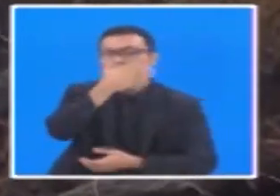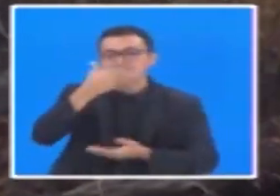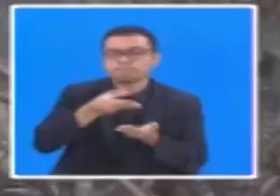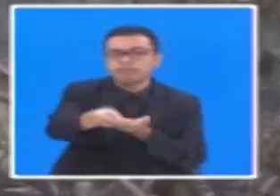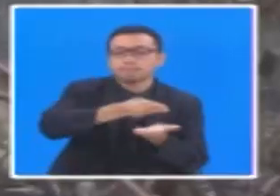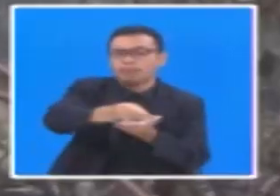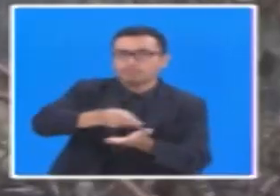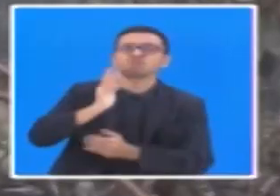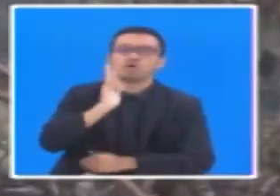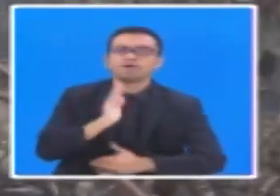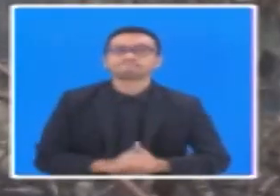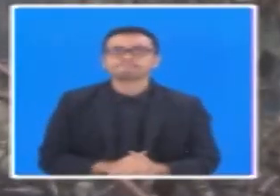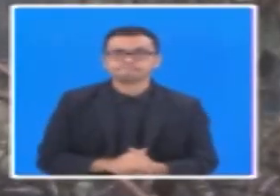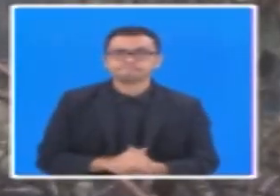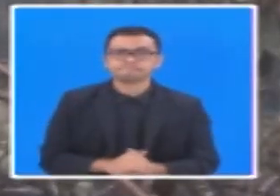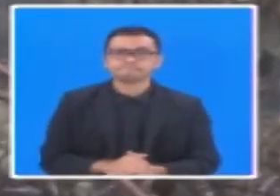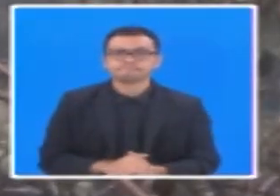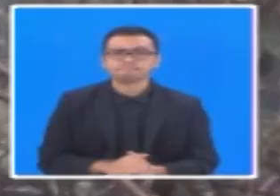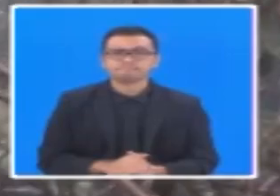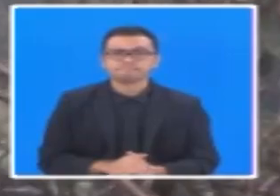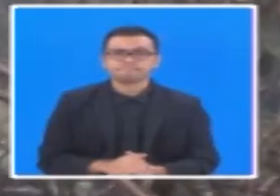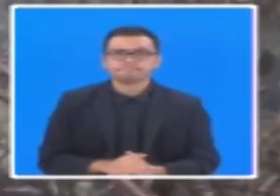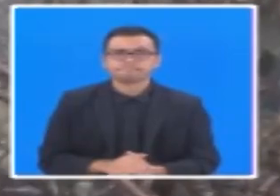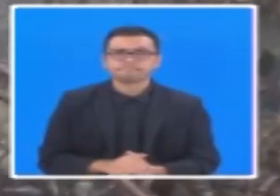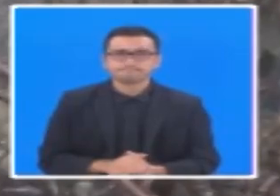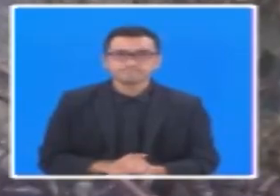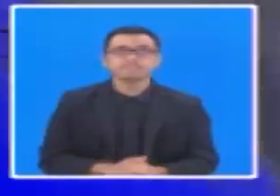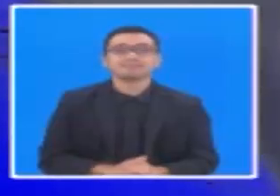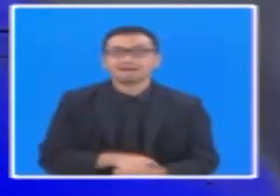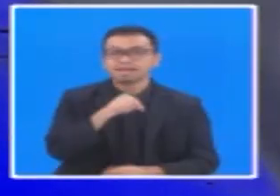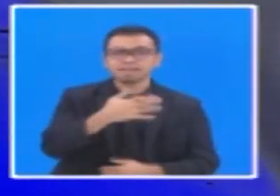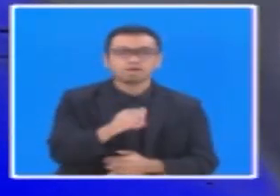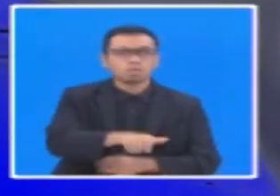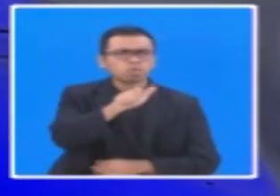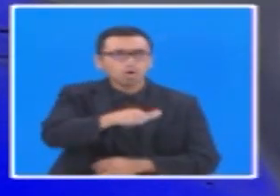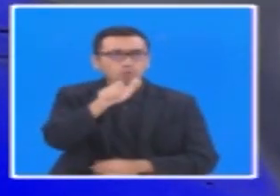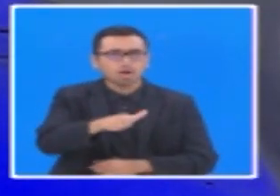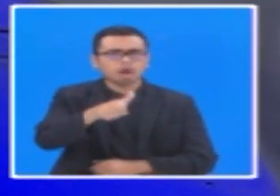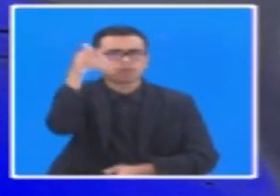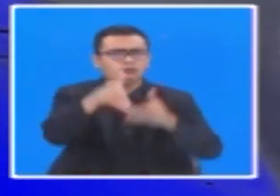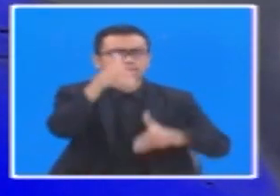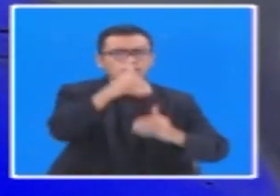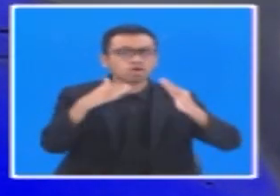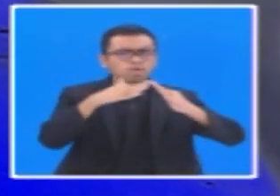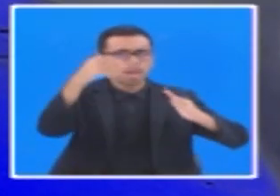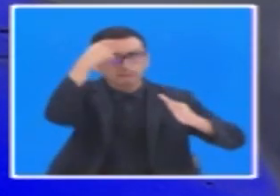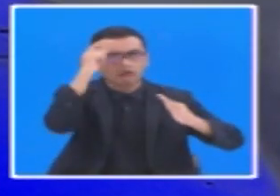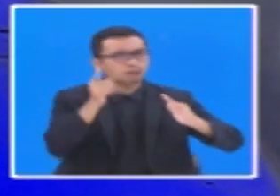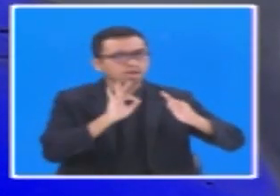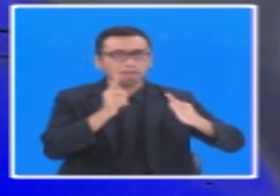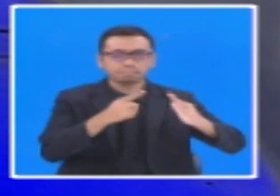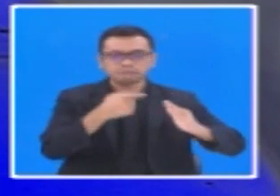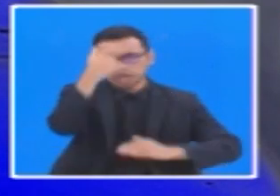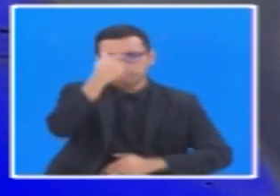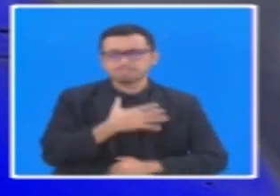Ya, Afsah, apakah sudah ada dampak langsung dari kabut asap ini, misalnya warga yang berdatangan ke rumah sakit karena ISPA seperti itu?